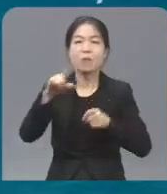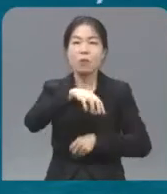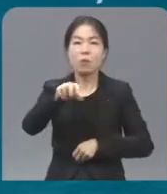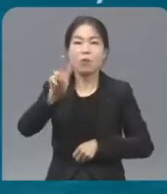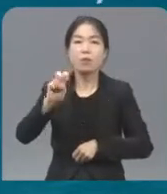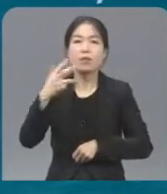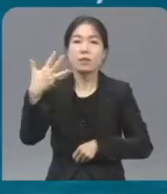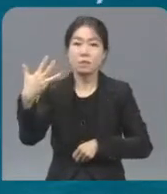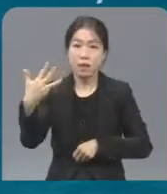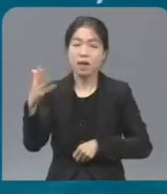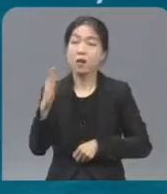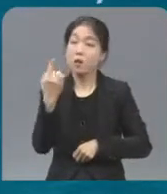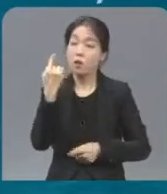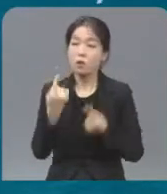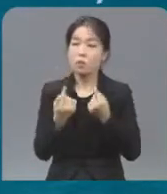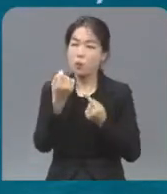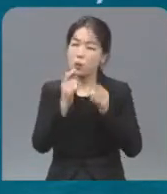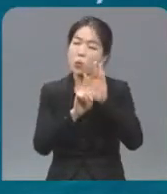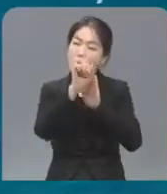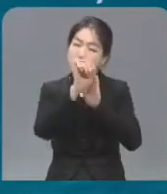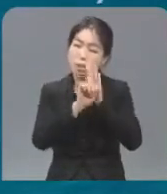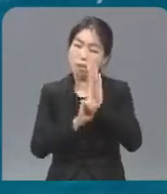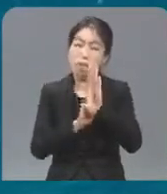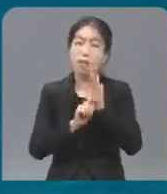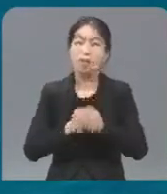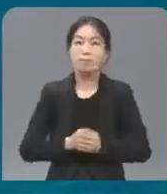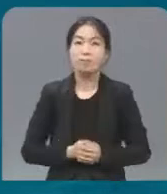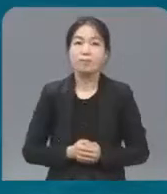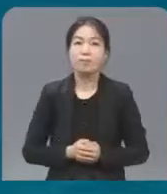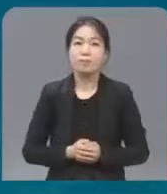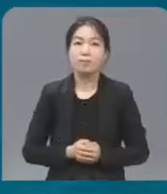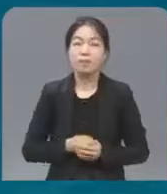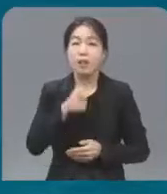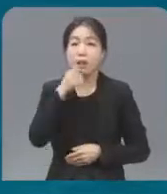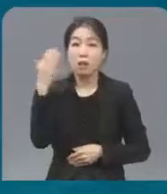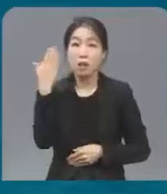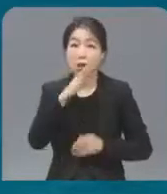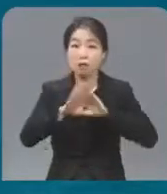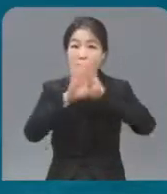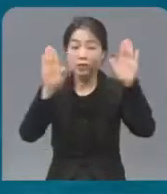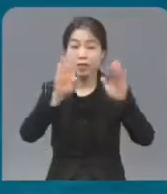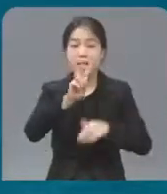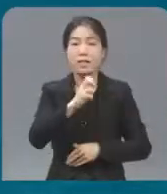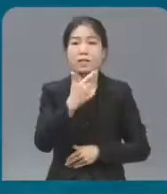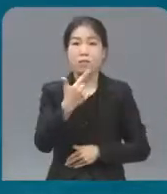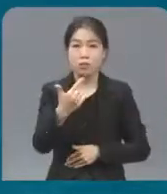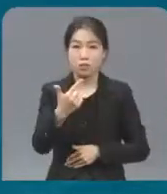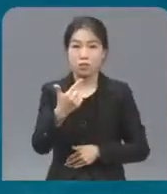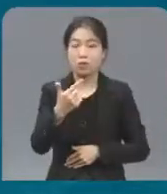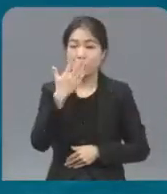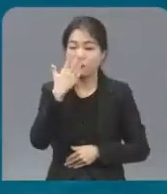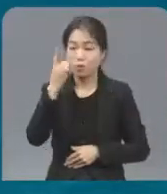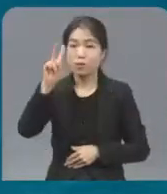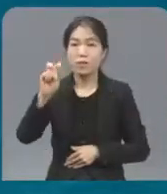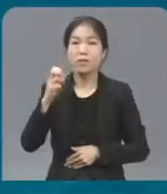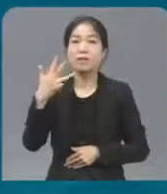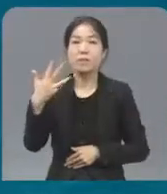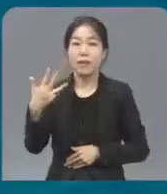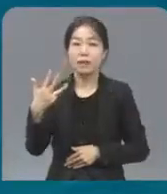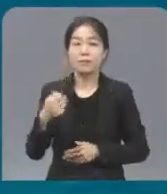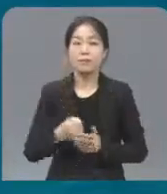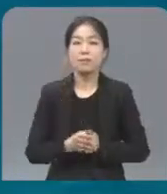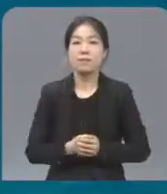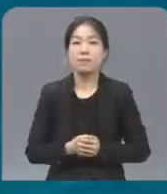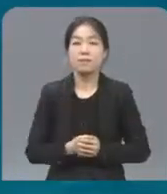28도로 어제보다 조금 낮겠습니다 여수의 나 최고 기온 26도 순천 28도 가 예상